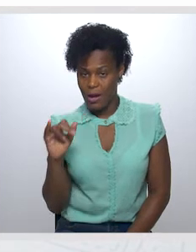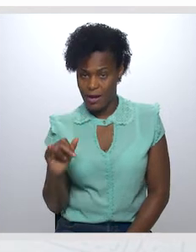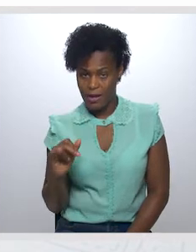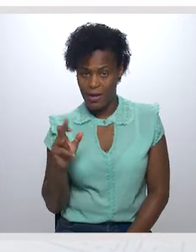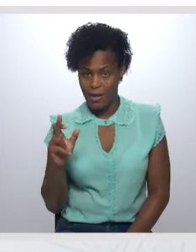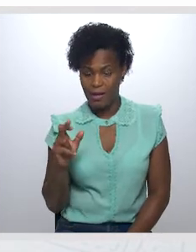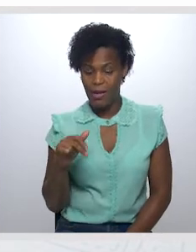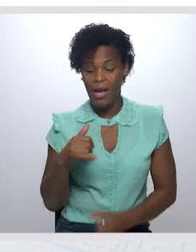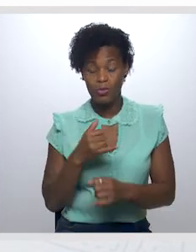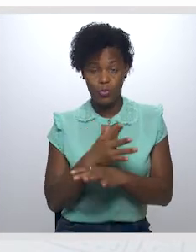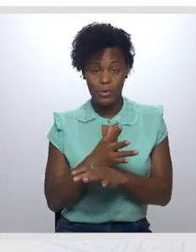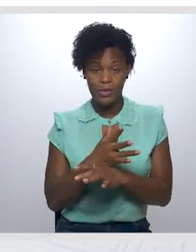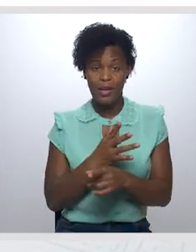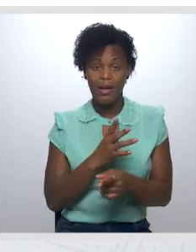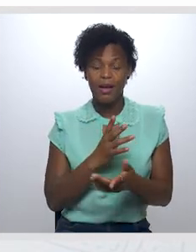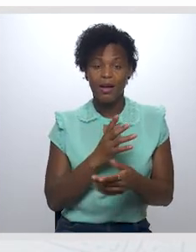avoir. Ensuite,